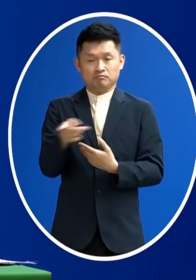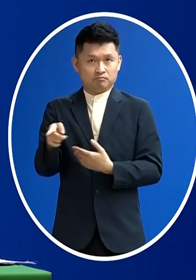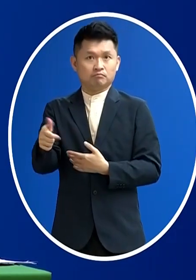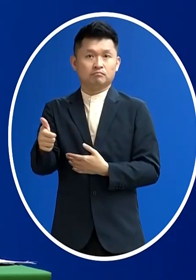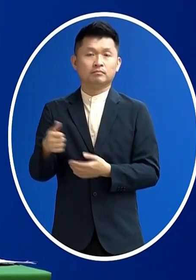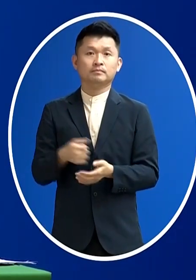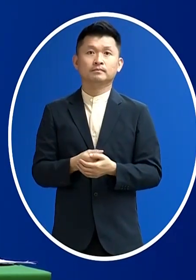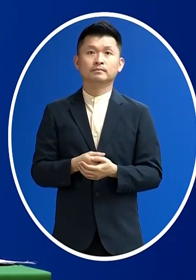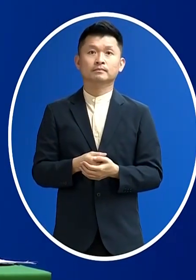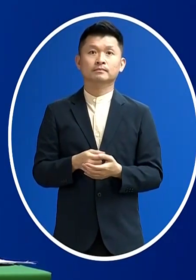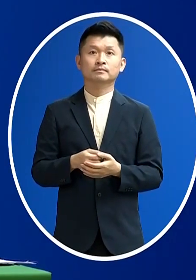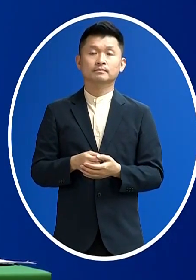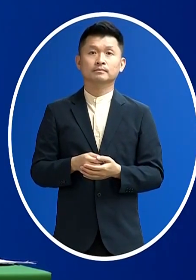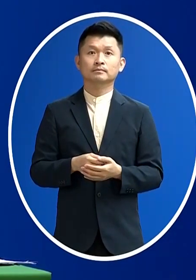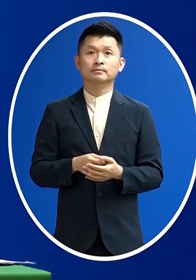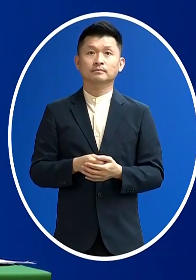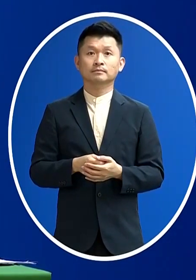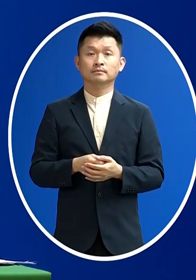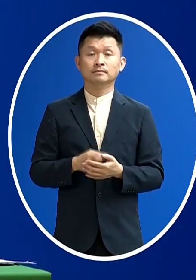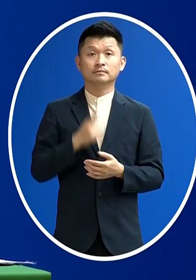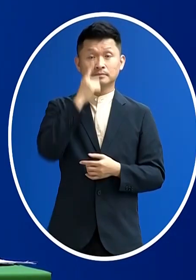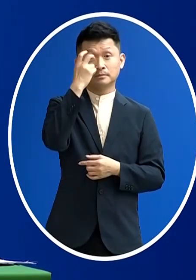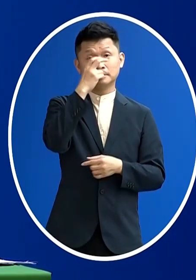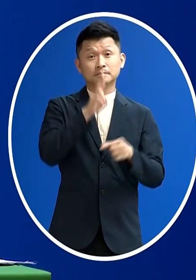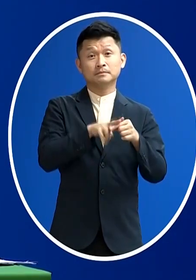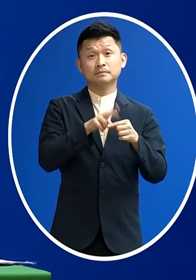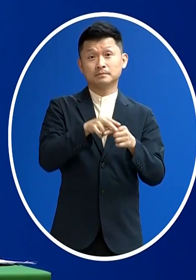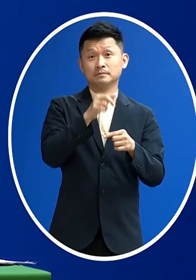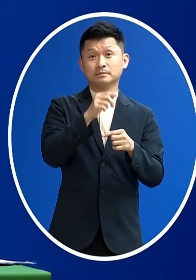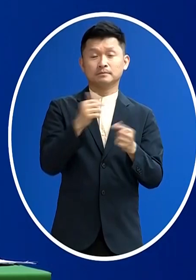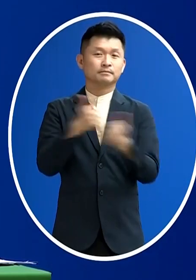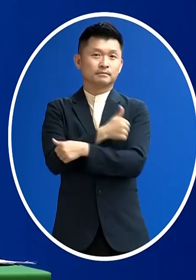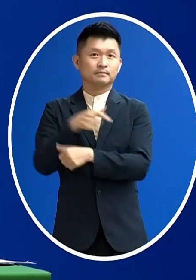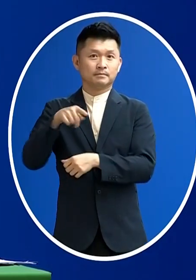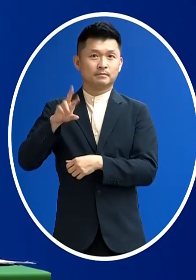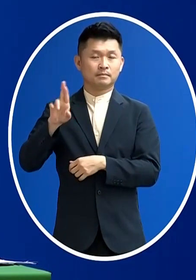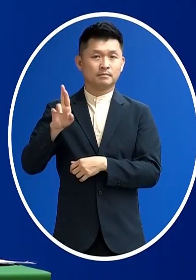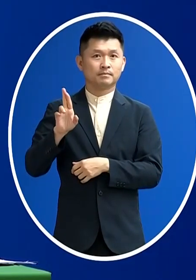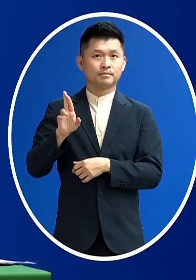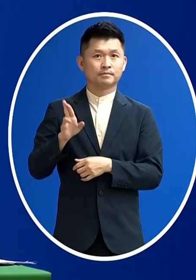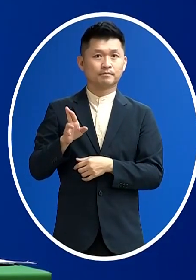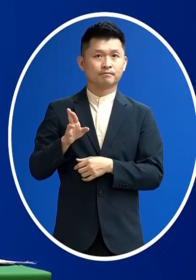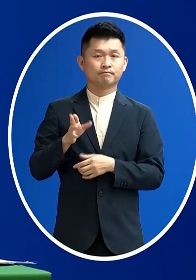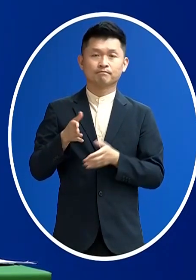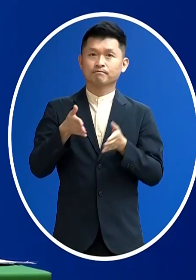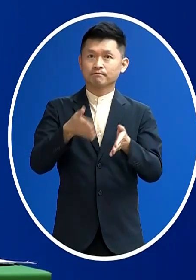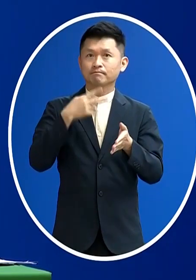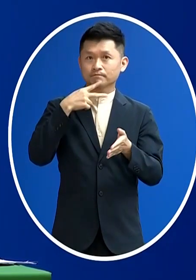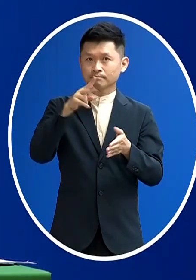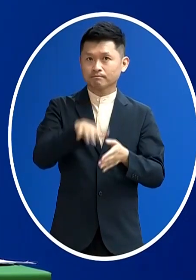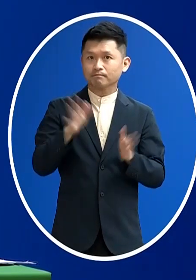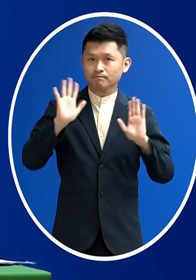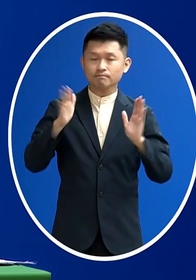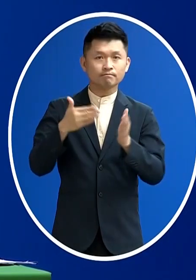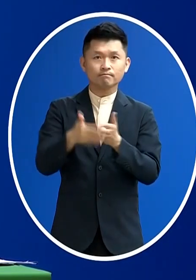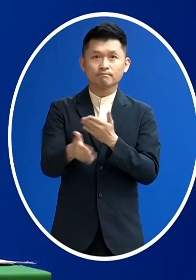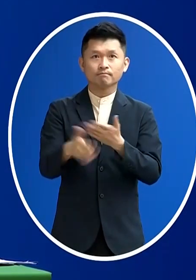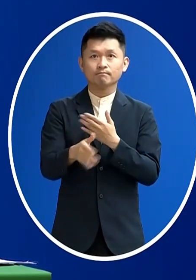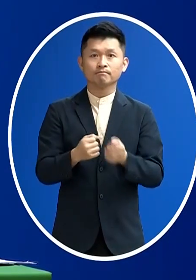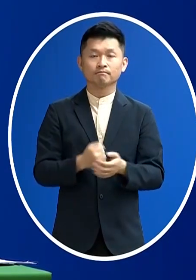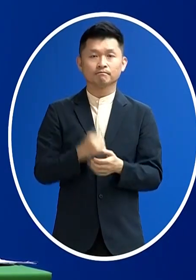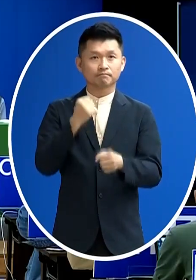完全开放，就是说用这个快筛的方式来取代 PCR 种在这个2岁以下的小朋友，执行上事实上也不是很容